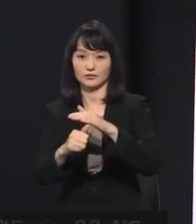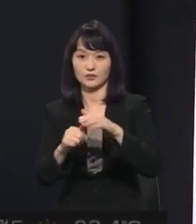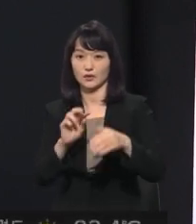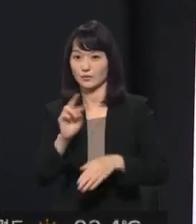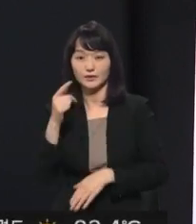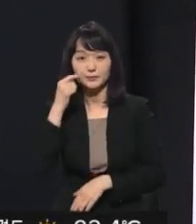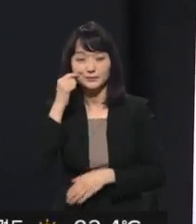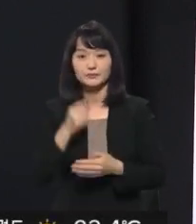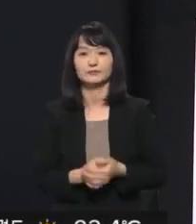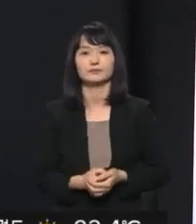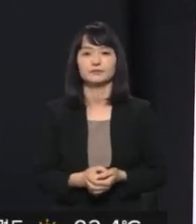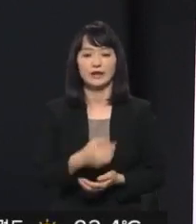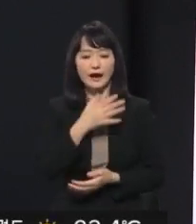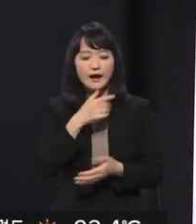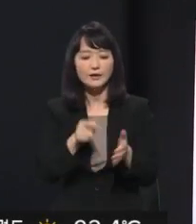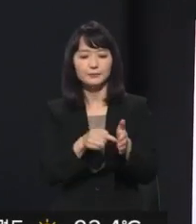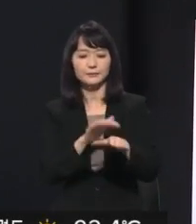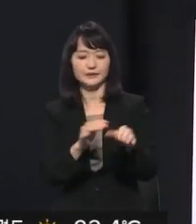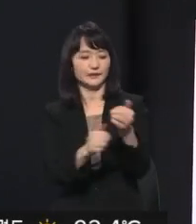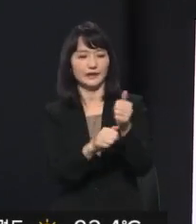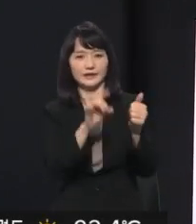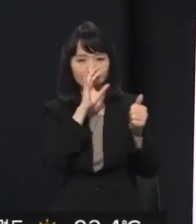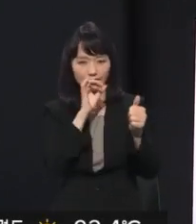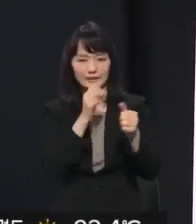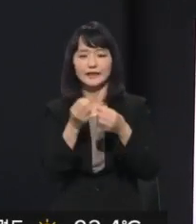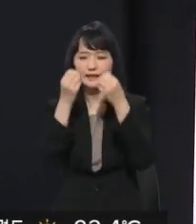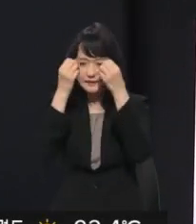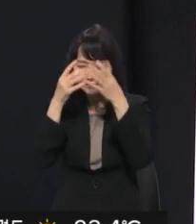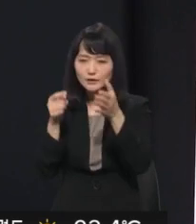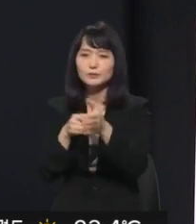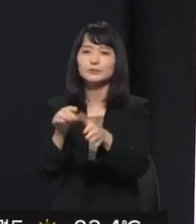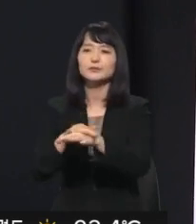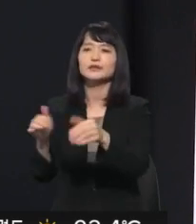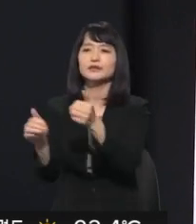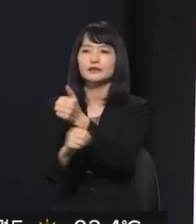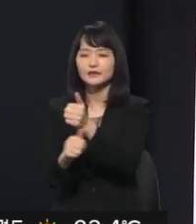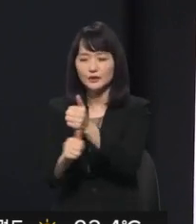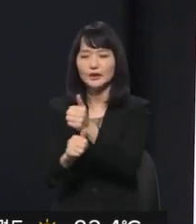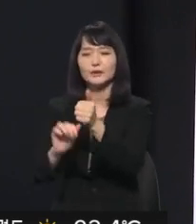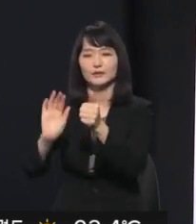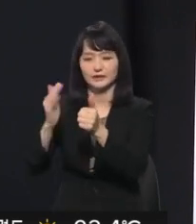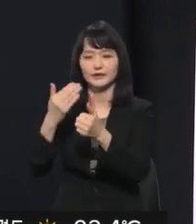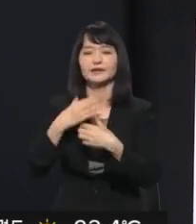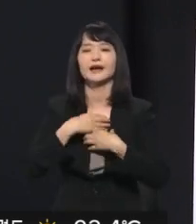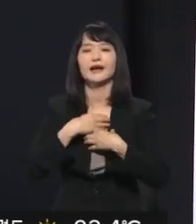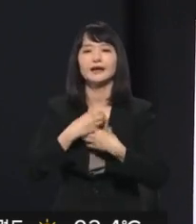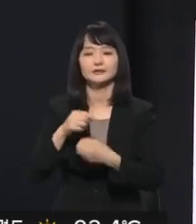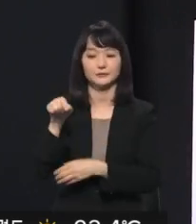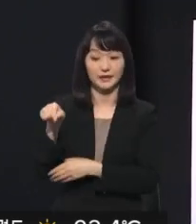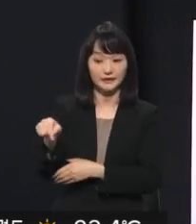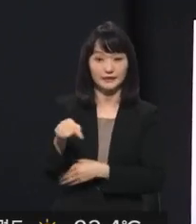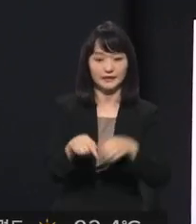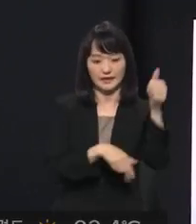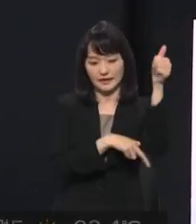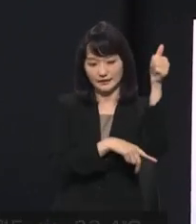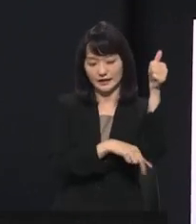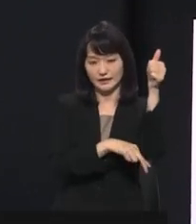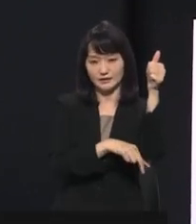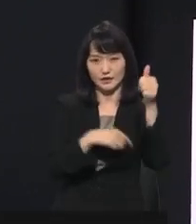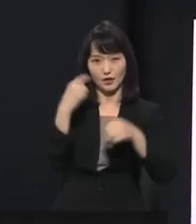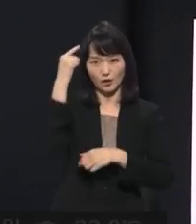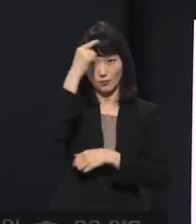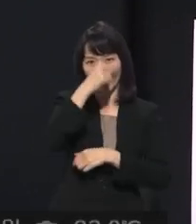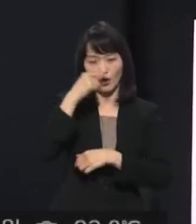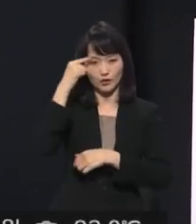그런 bd 로 안되니까 새로운 bd 로 하면 되겠구나 라고 안심하고 있는 모습이 타조 의 그것을 똑 닮아서 타 중에 인 것